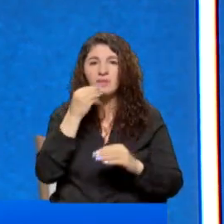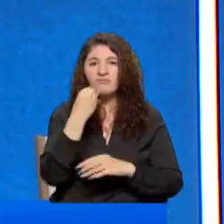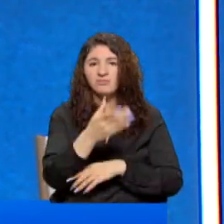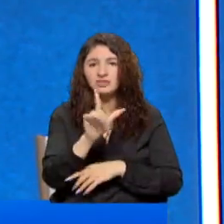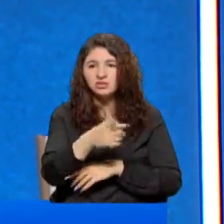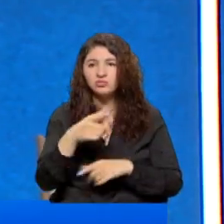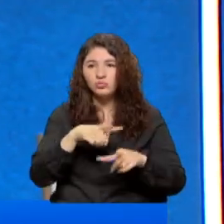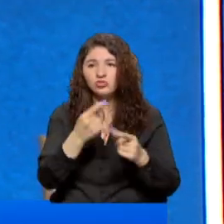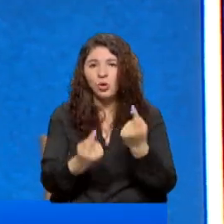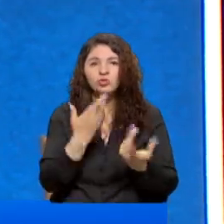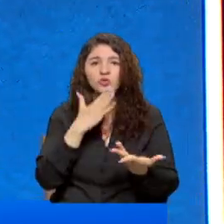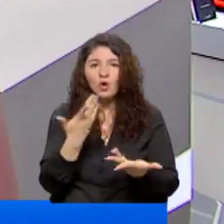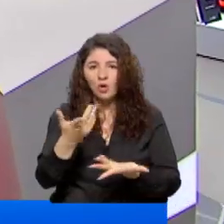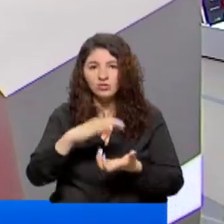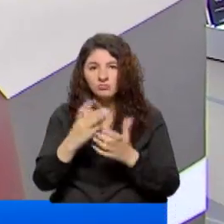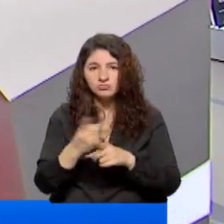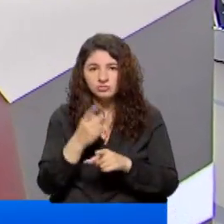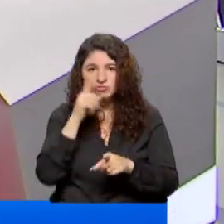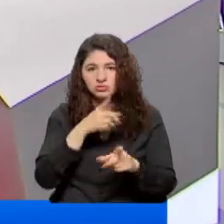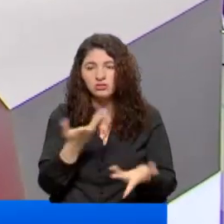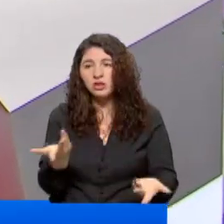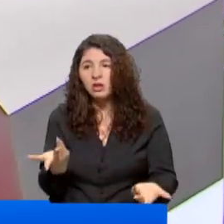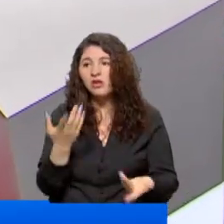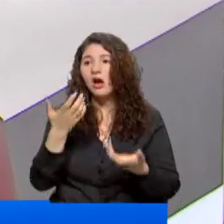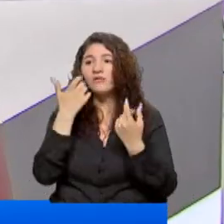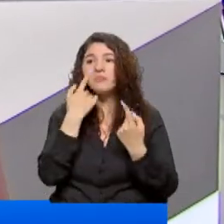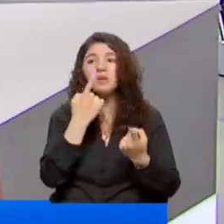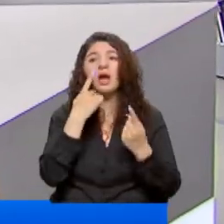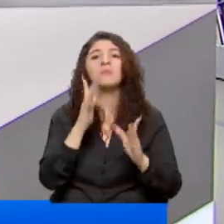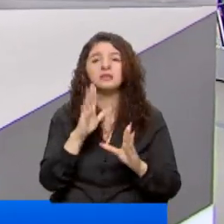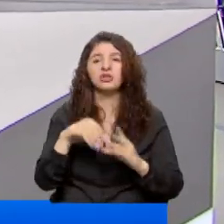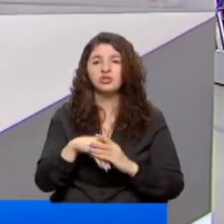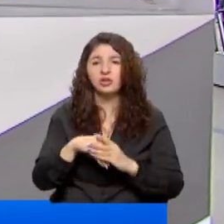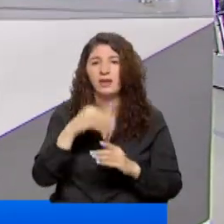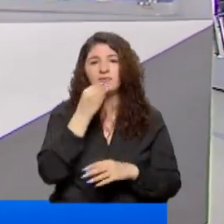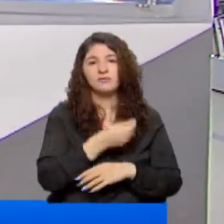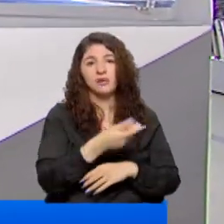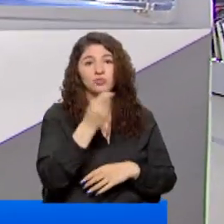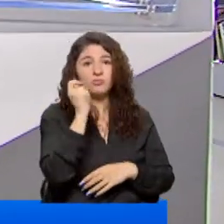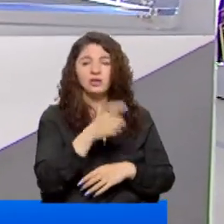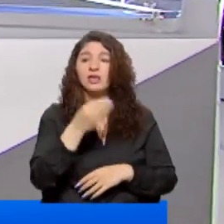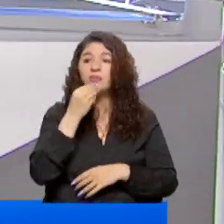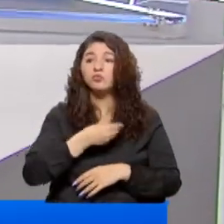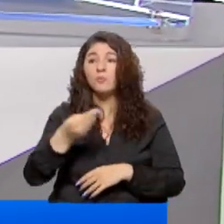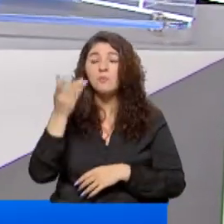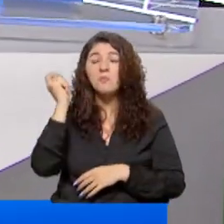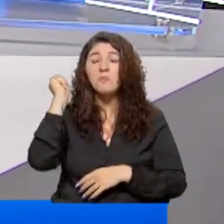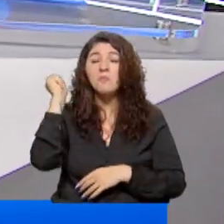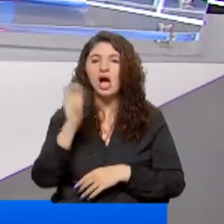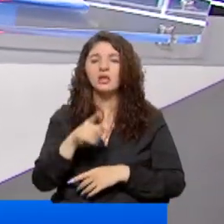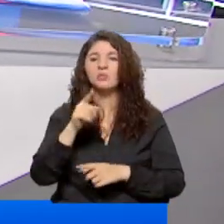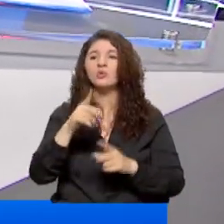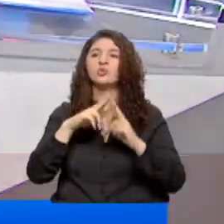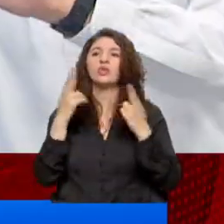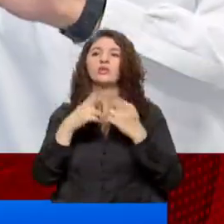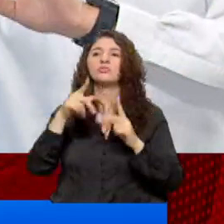zorunda doğuda Mera yok o mevsimde hayvanlar bakamadığı için yem pahalı yani çok pahalı olduğu pahalandı için